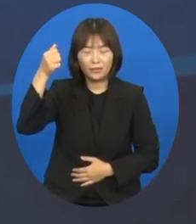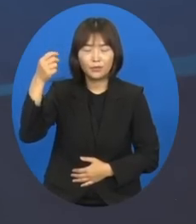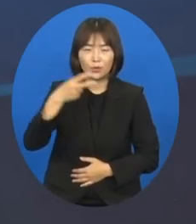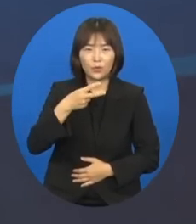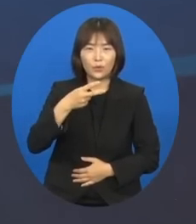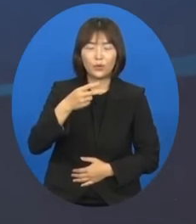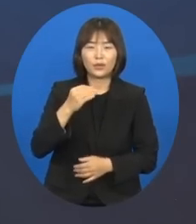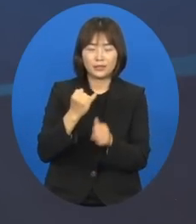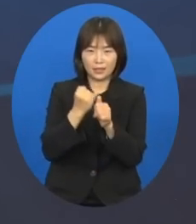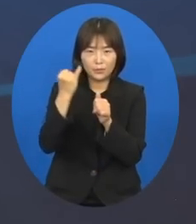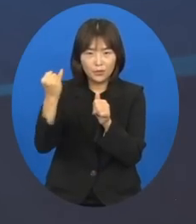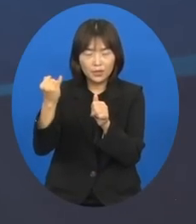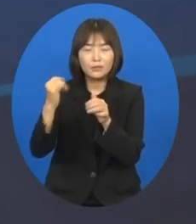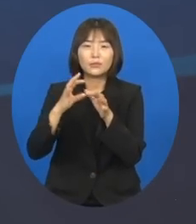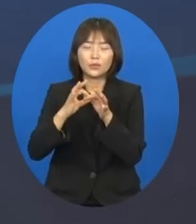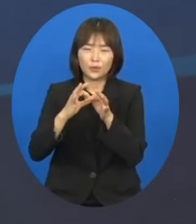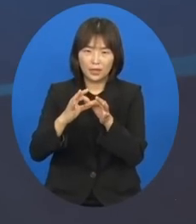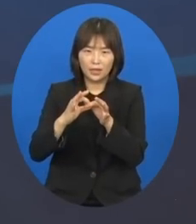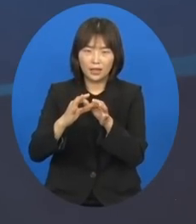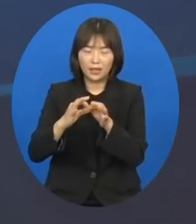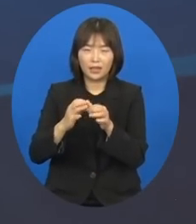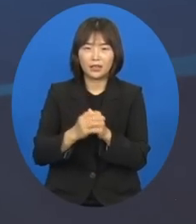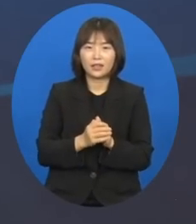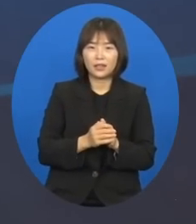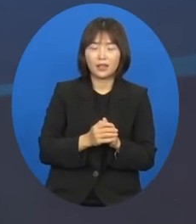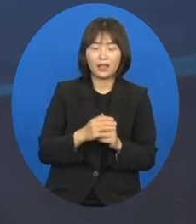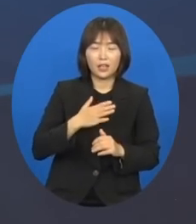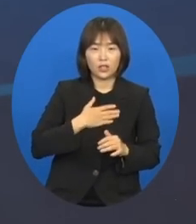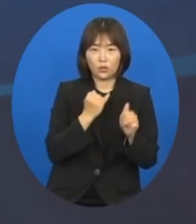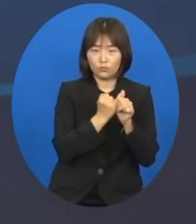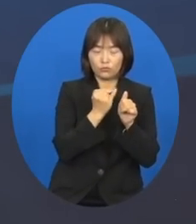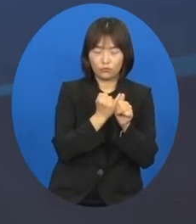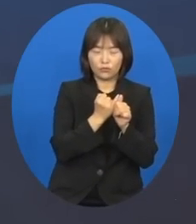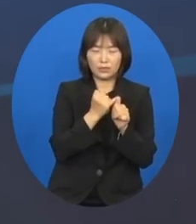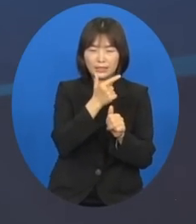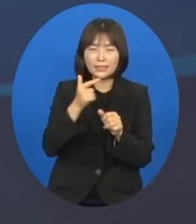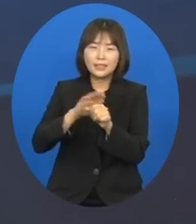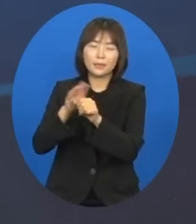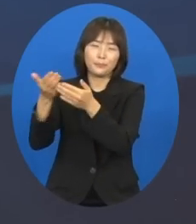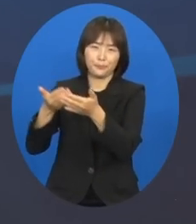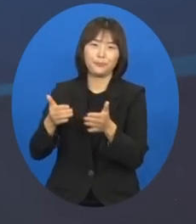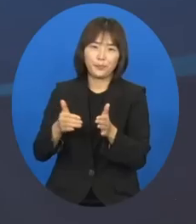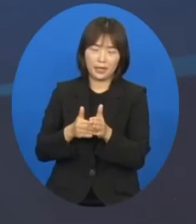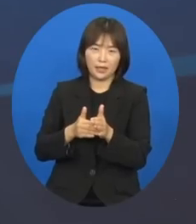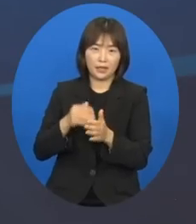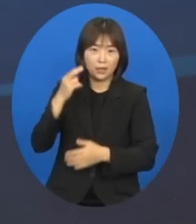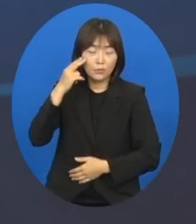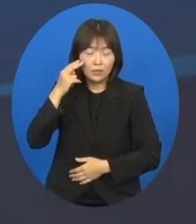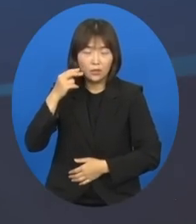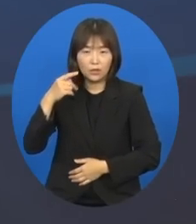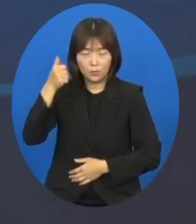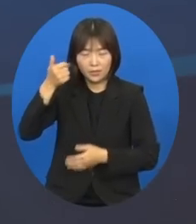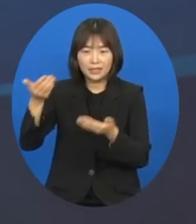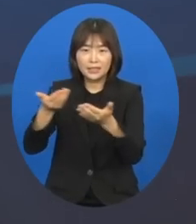박 리브가 사모님 통해서 저희 부부가 너무 큰 사랑을 많이 받았습니다 미국에서 목회할 때도 세미안교회